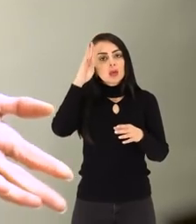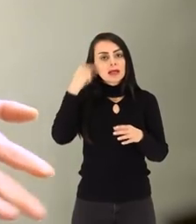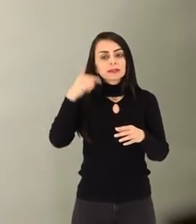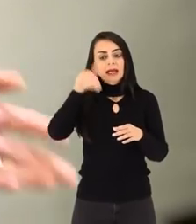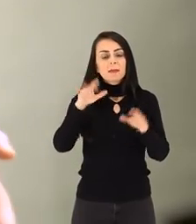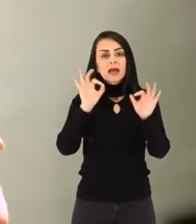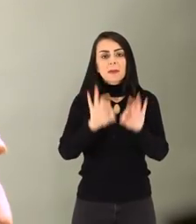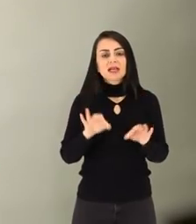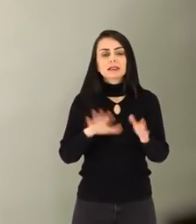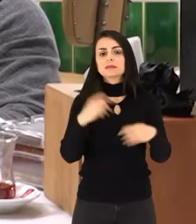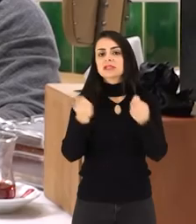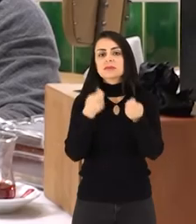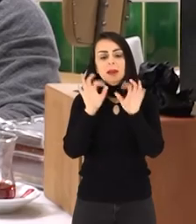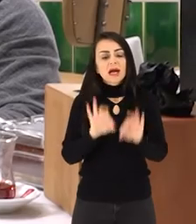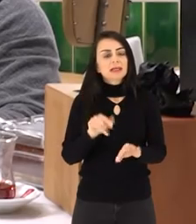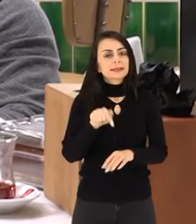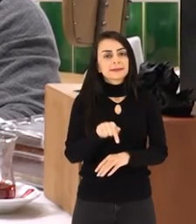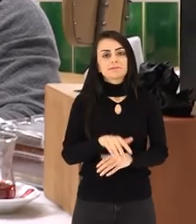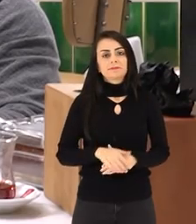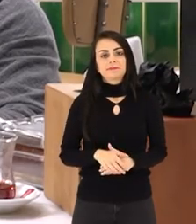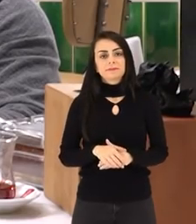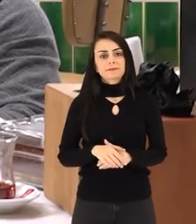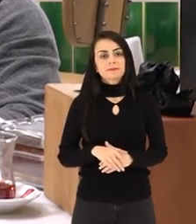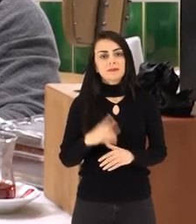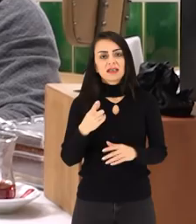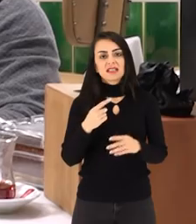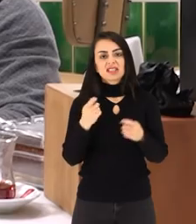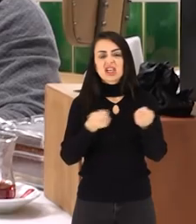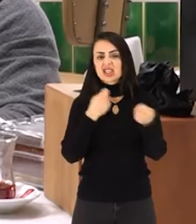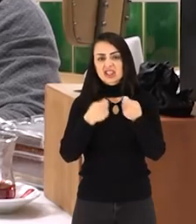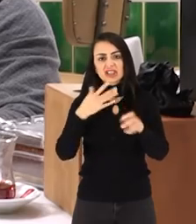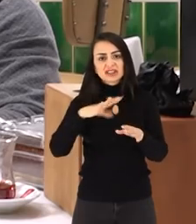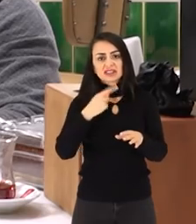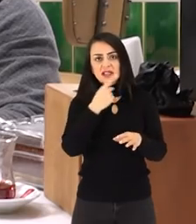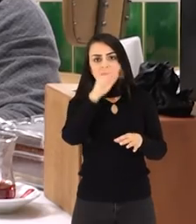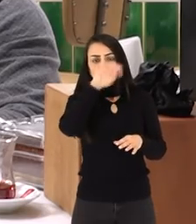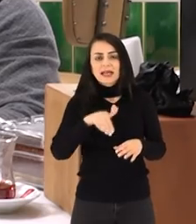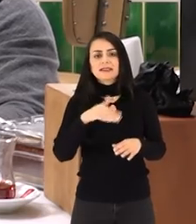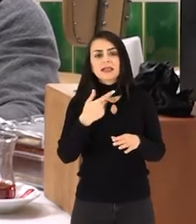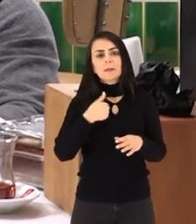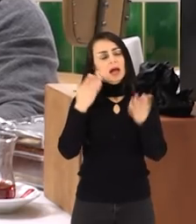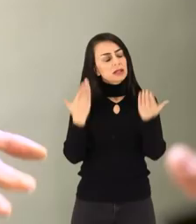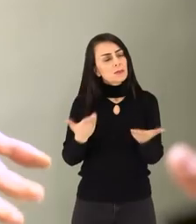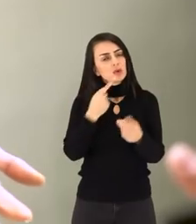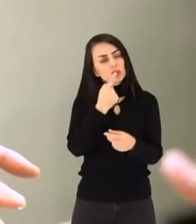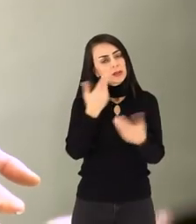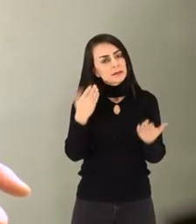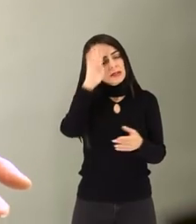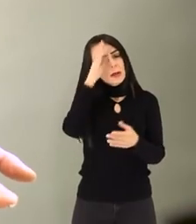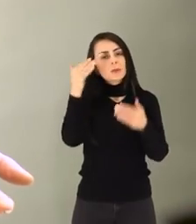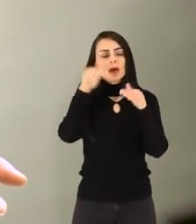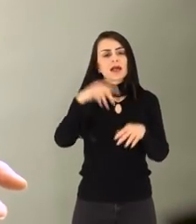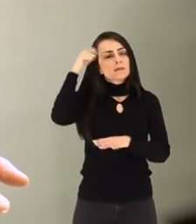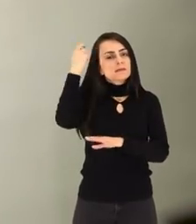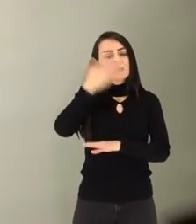başladı zaten, sektör başladı. İşte bir iş teklifi geldi, ben de kabul ettim. İstanbul'a gelmiş dizi oldum. Dizi, evet.